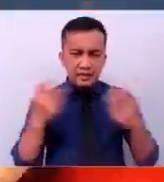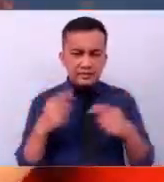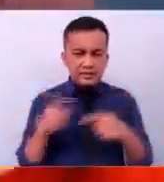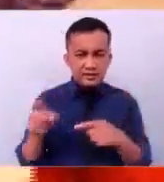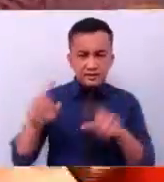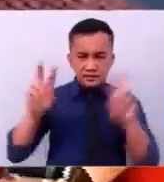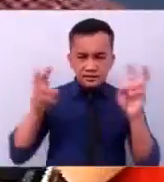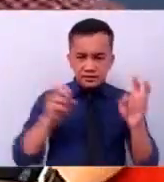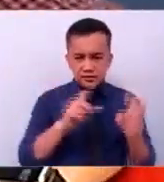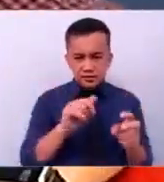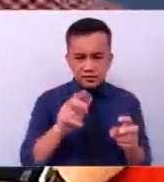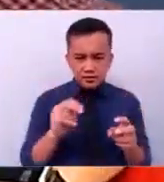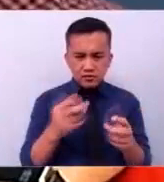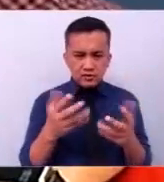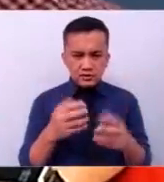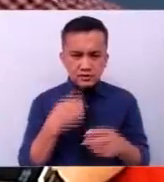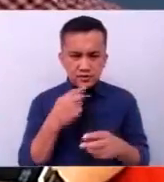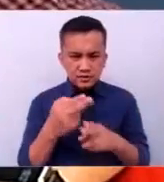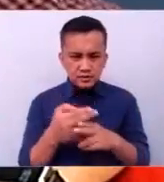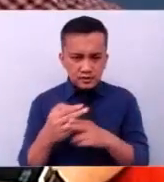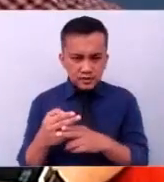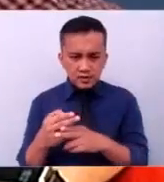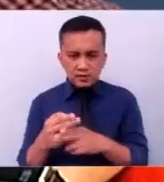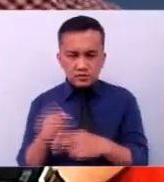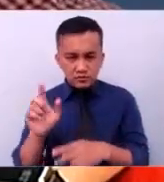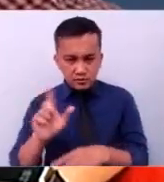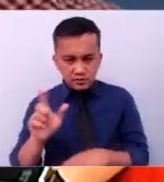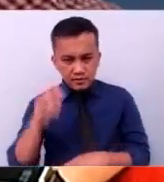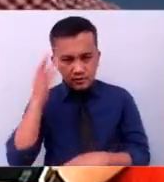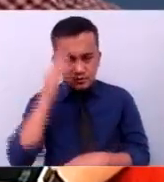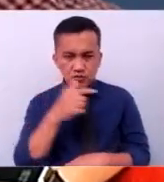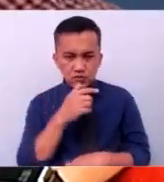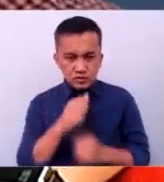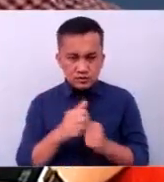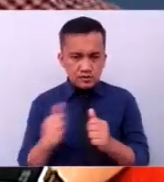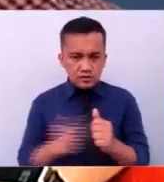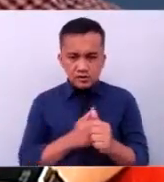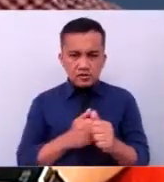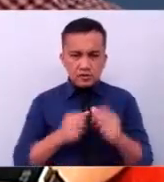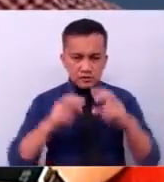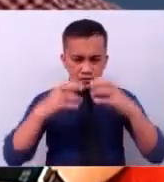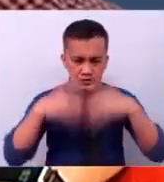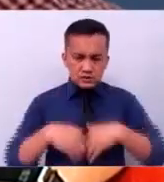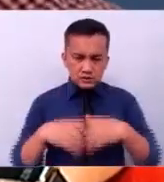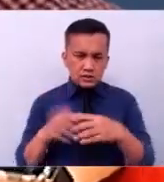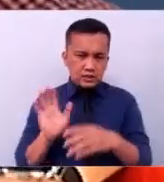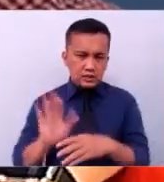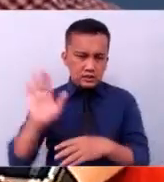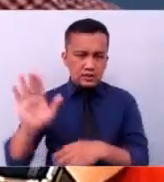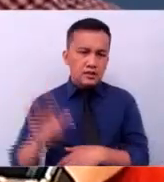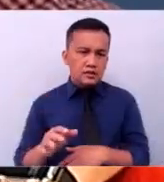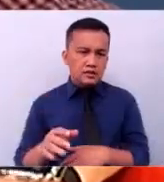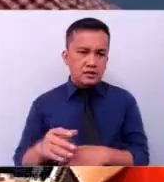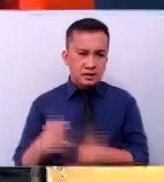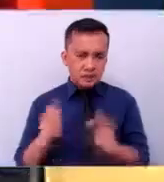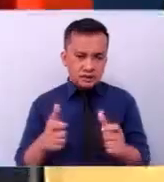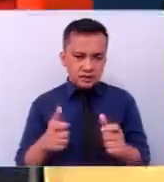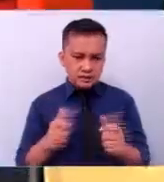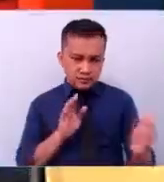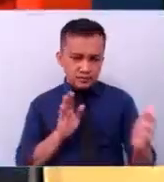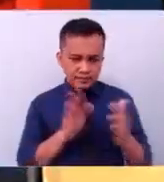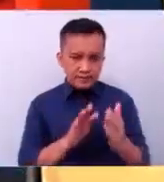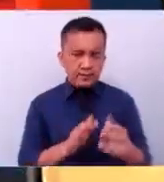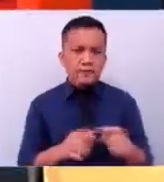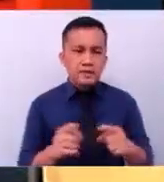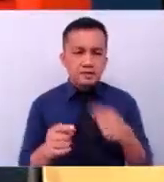si Senator Lacson, oras daw na malaman nila kung sino ang mga nasa likod ng balak na demolition job laban sa kanya ay agad daw nilang kukumprontahin. Pero giit